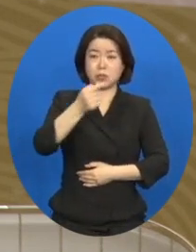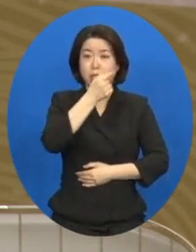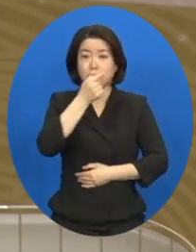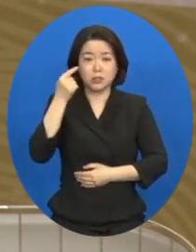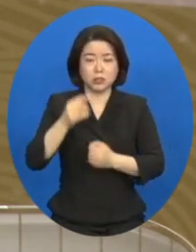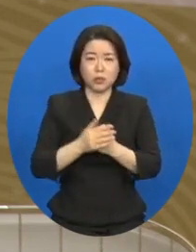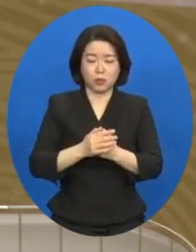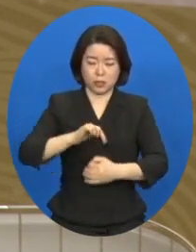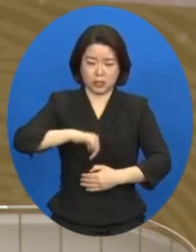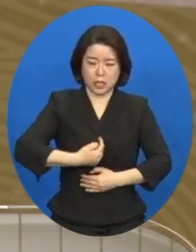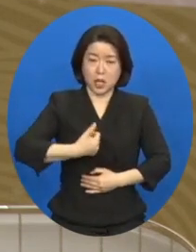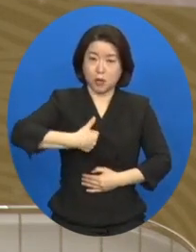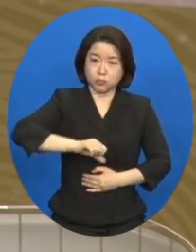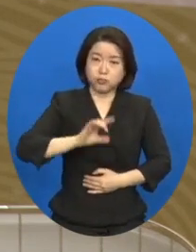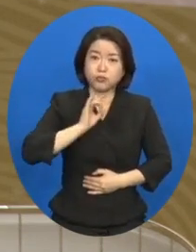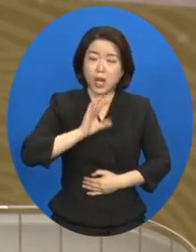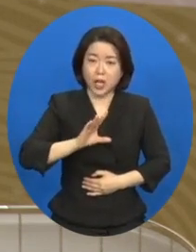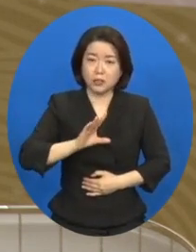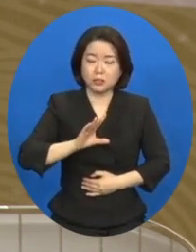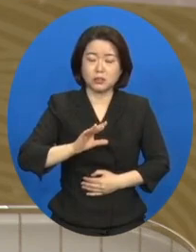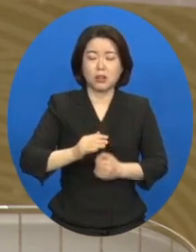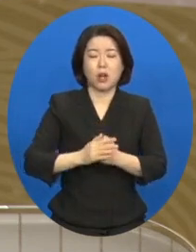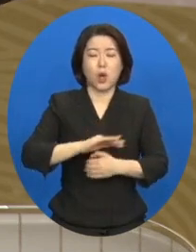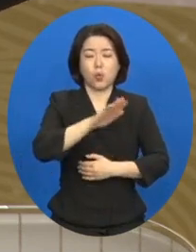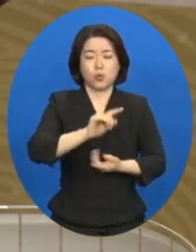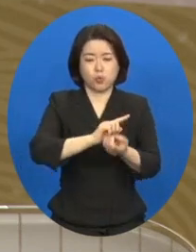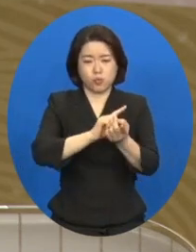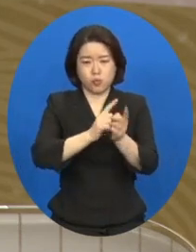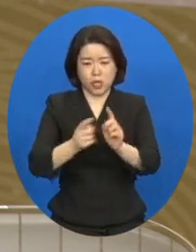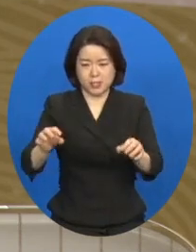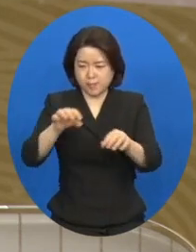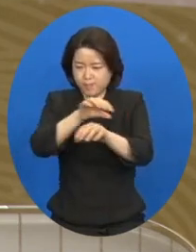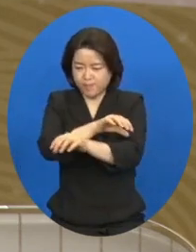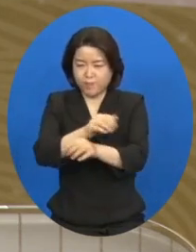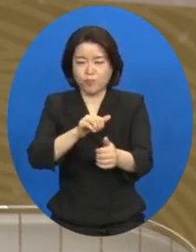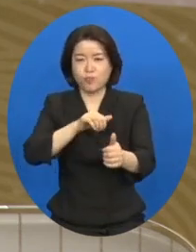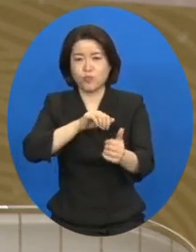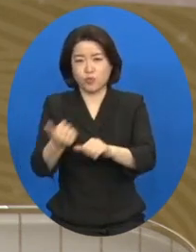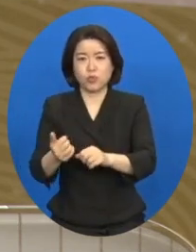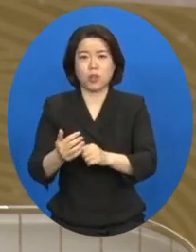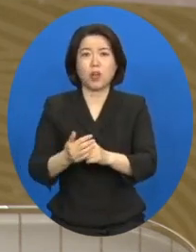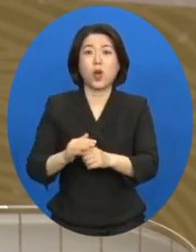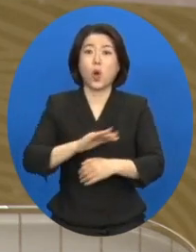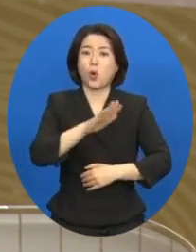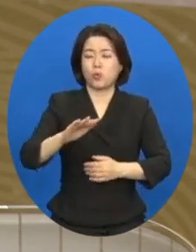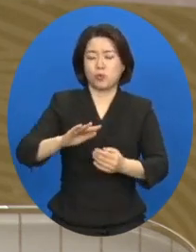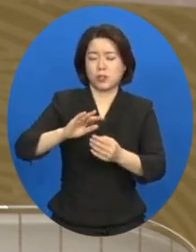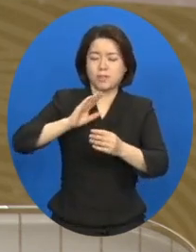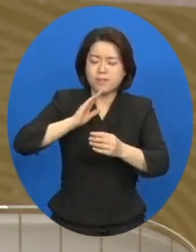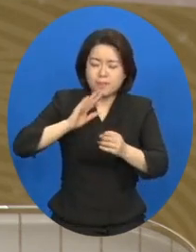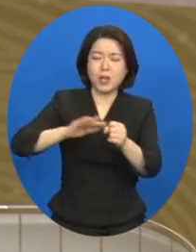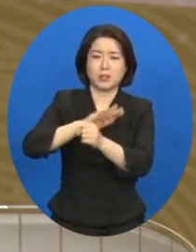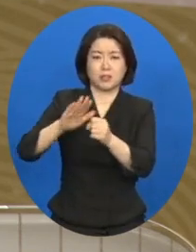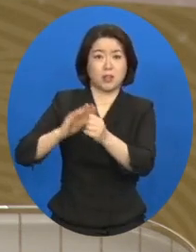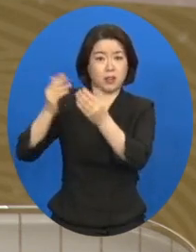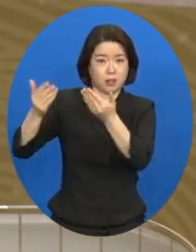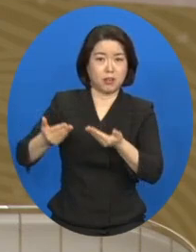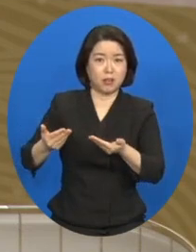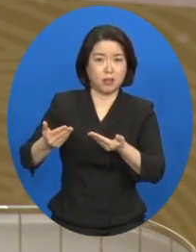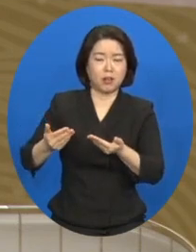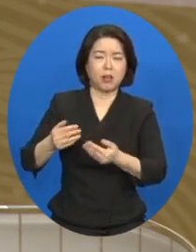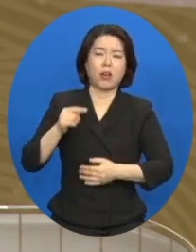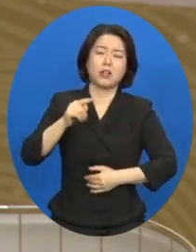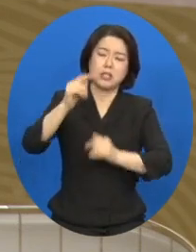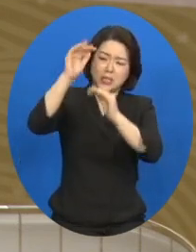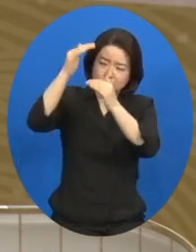당신의 독생자를 우리를 대신하여 죽게 하기까지 우리를 사랑하셨다. 이 사실을 우리에게